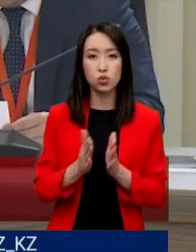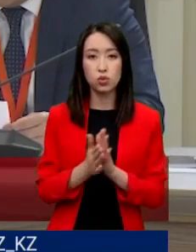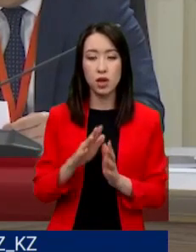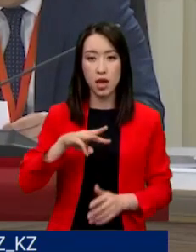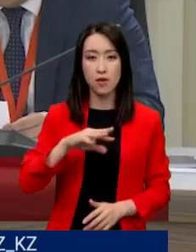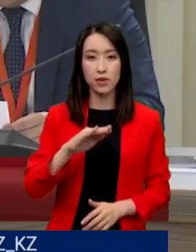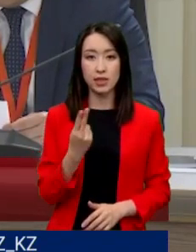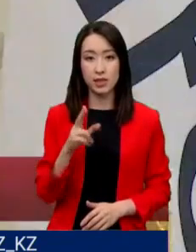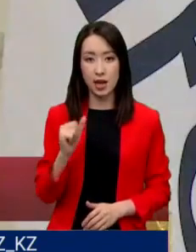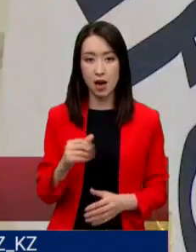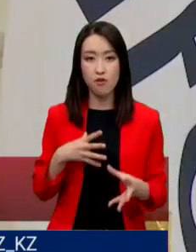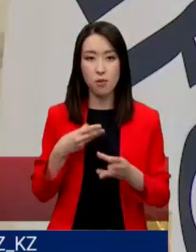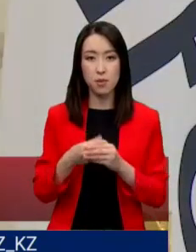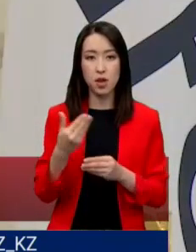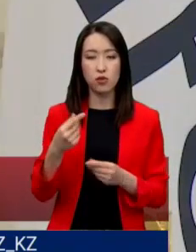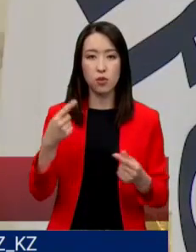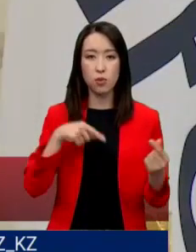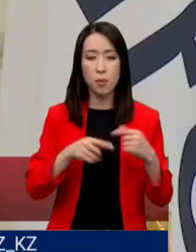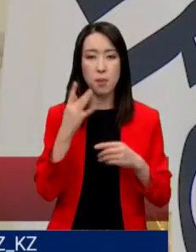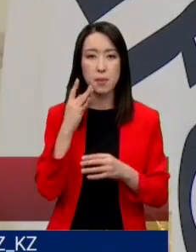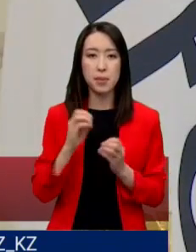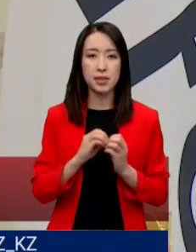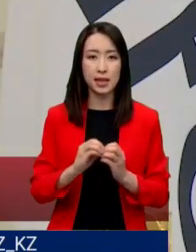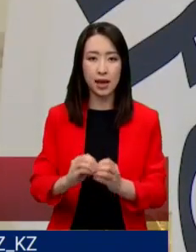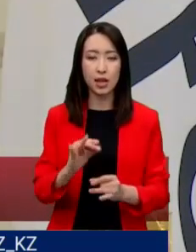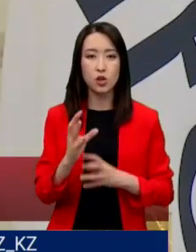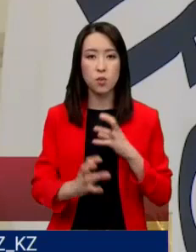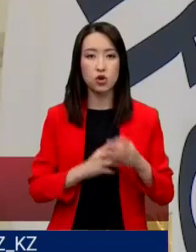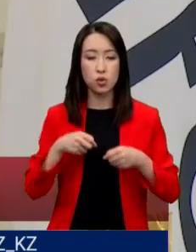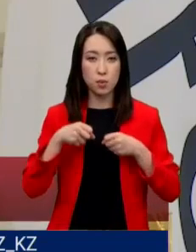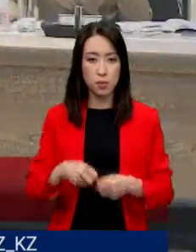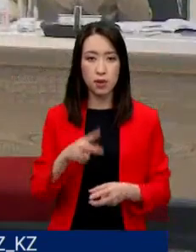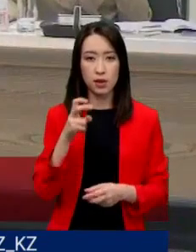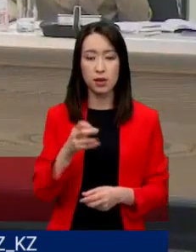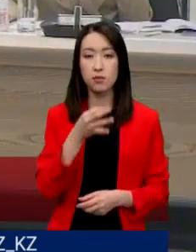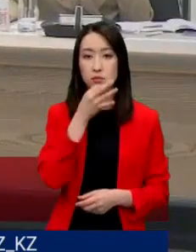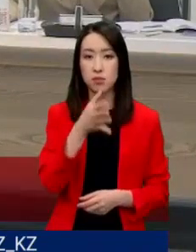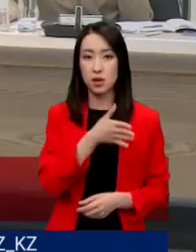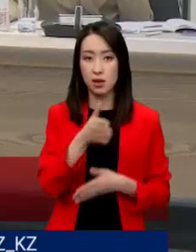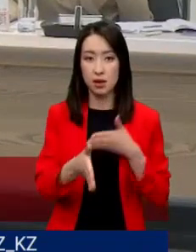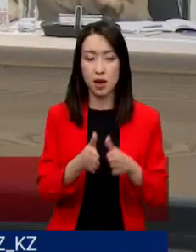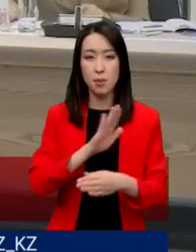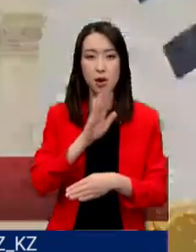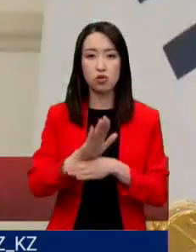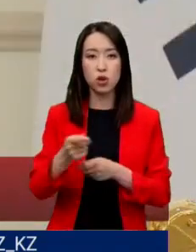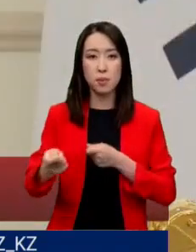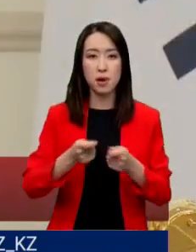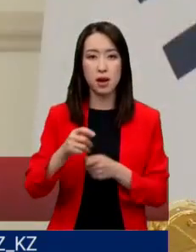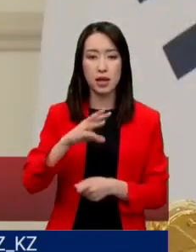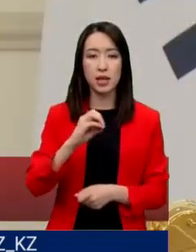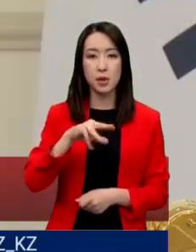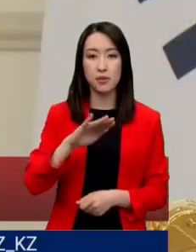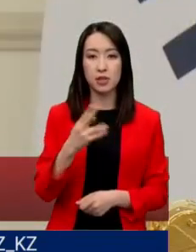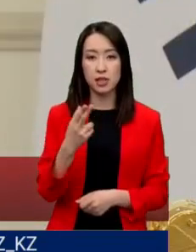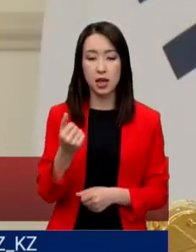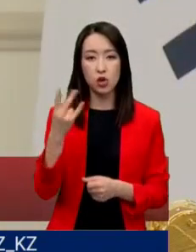МФЦА с ее регуляторным режимом и международным правом выглядит привлекательной. Поручаю правительству совместно с Национальным банком и МФЦА